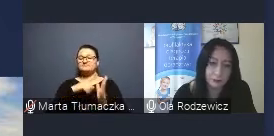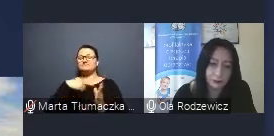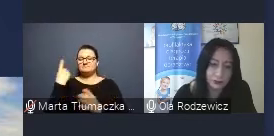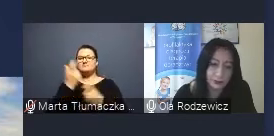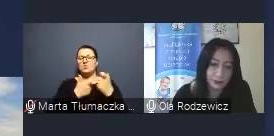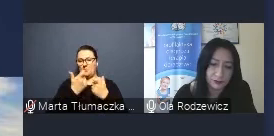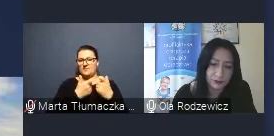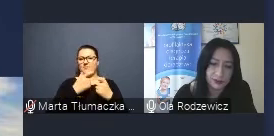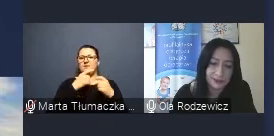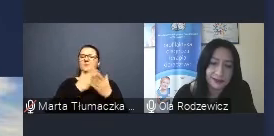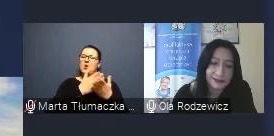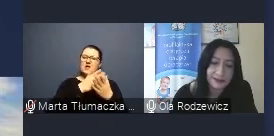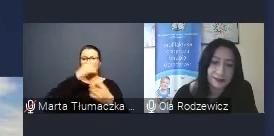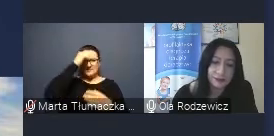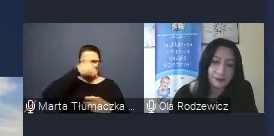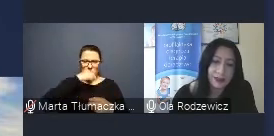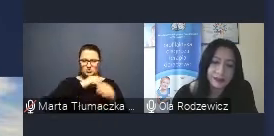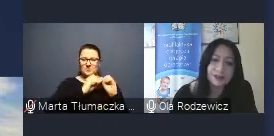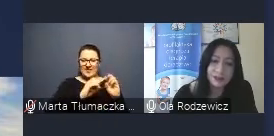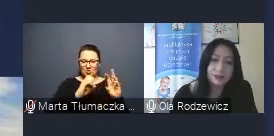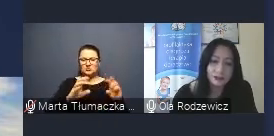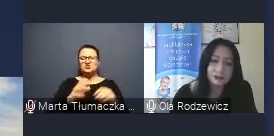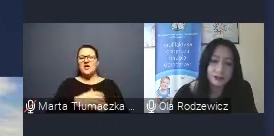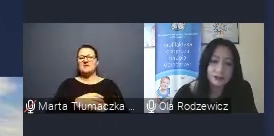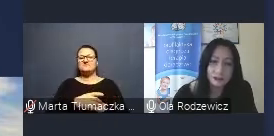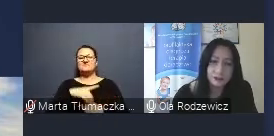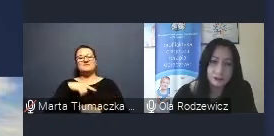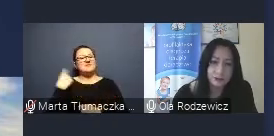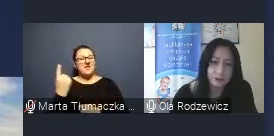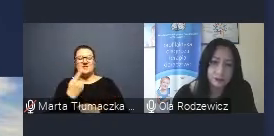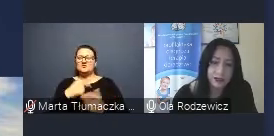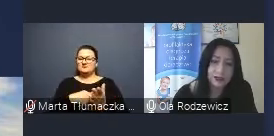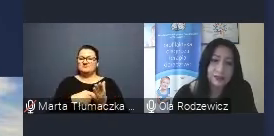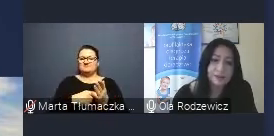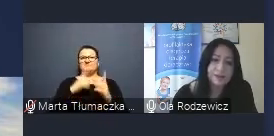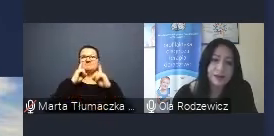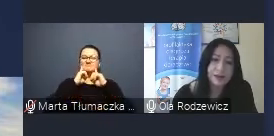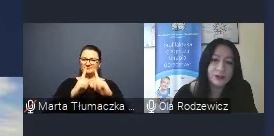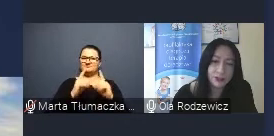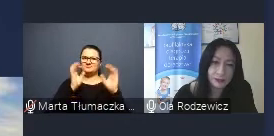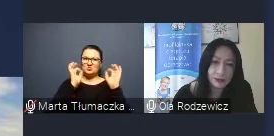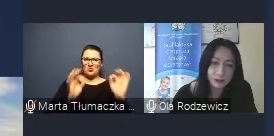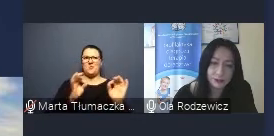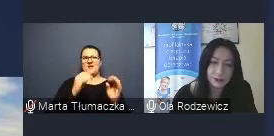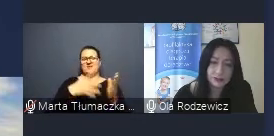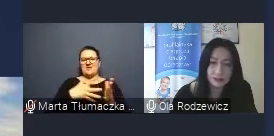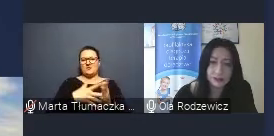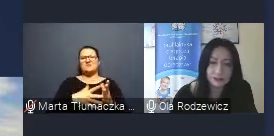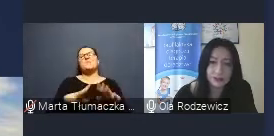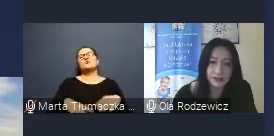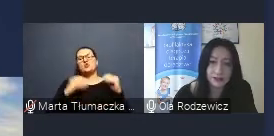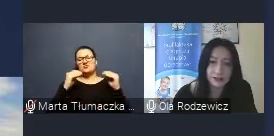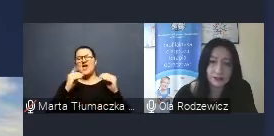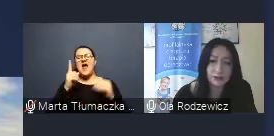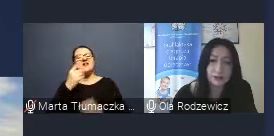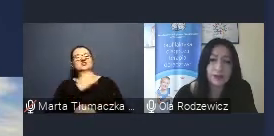poradniach psychologiczno-pedagogicznych. To dla nas rzetelność diagnozy jest początkiem drogi, ale ta rzetelność tej diagnozy jest